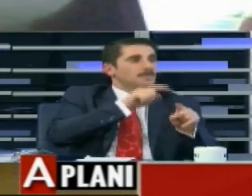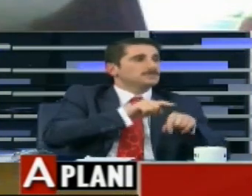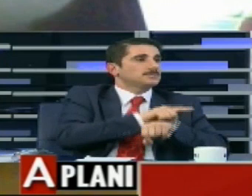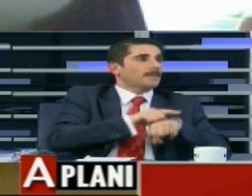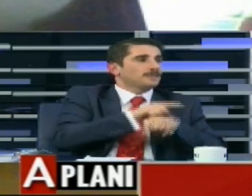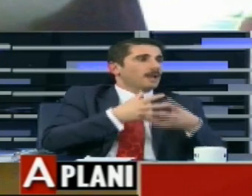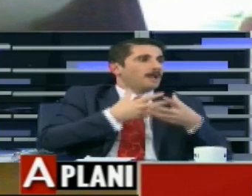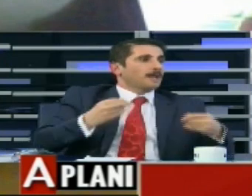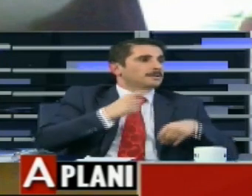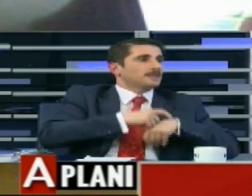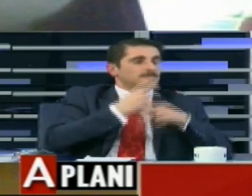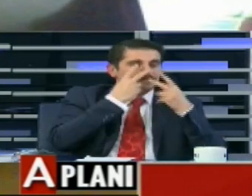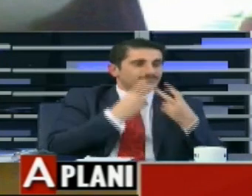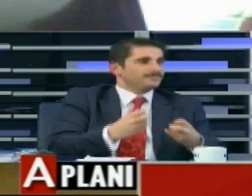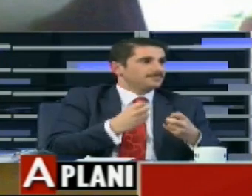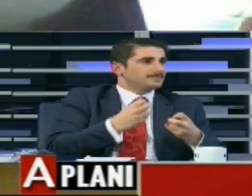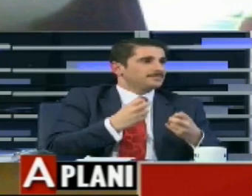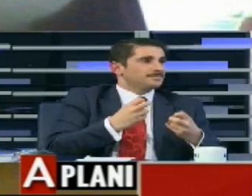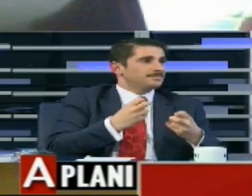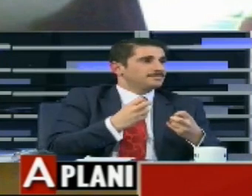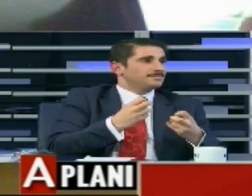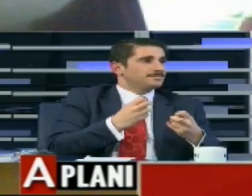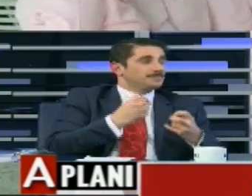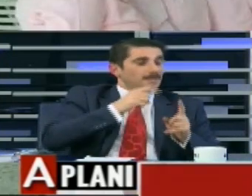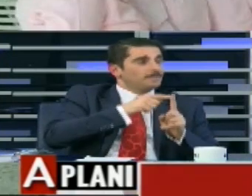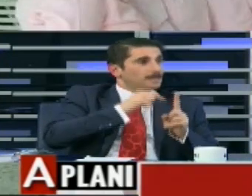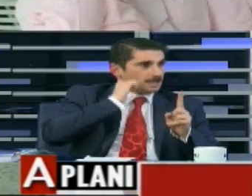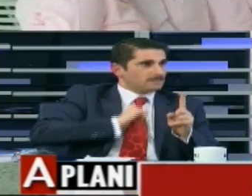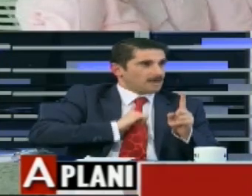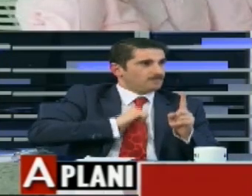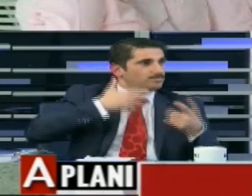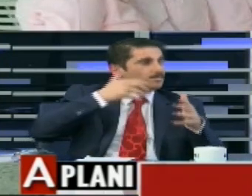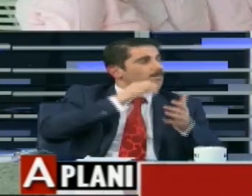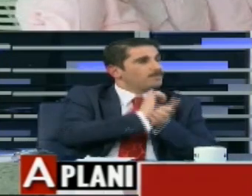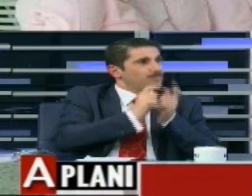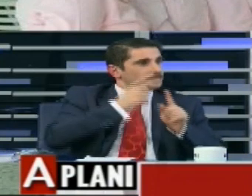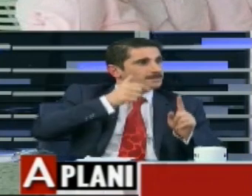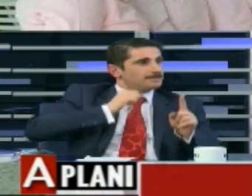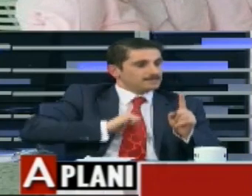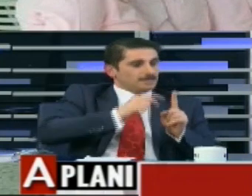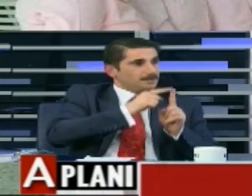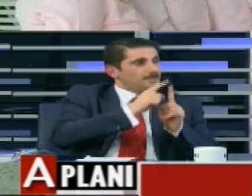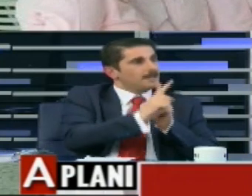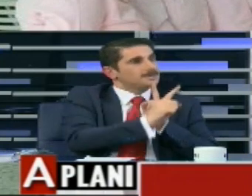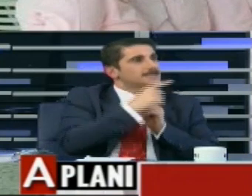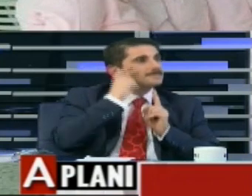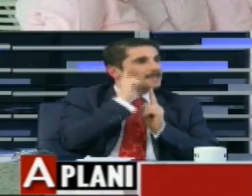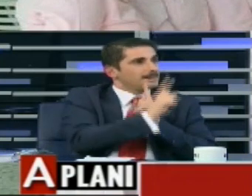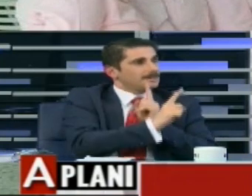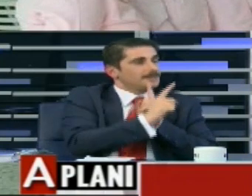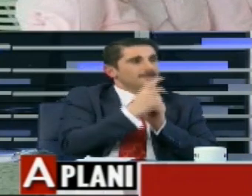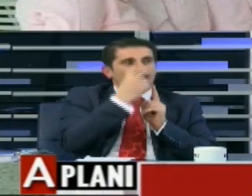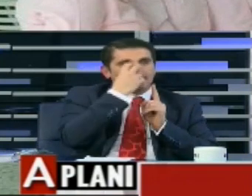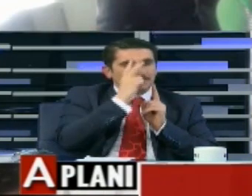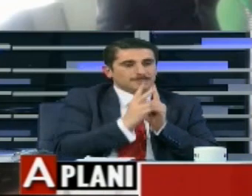de biliyorsunuz bakan danışmanımız, müşavirimiz görme engelli. Aynı zamanda bir işitme engelli de belki olabilir. Neden